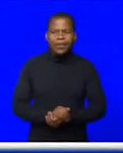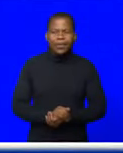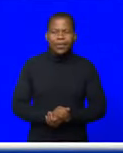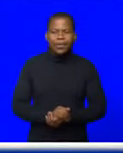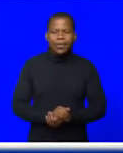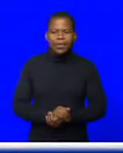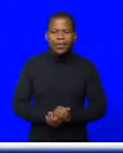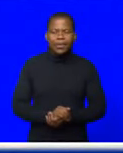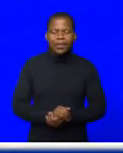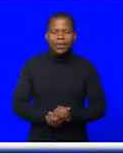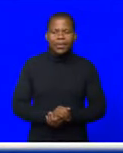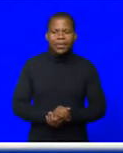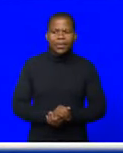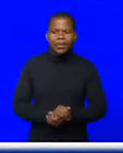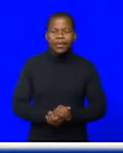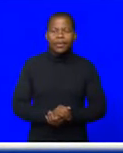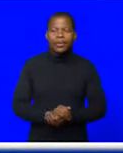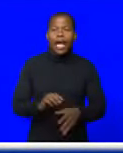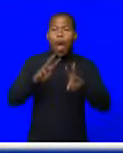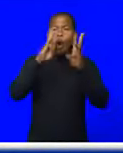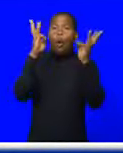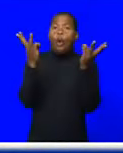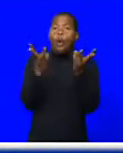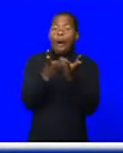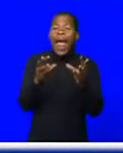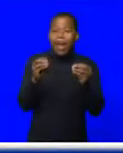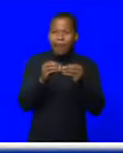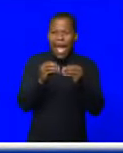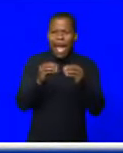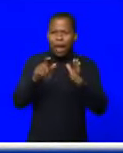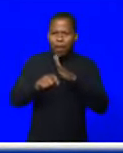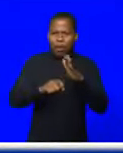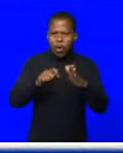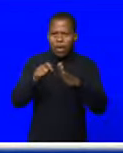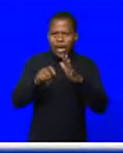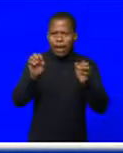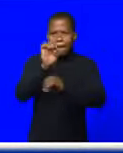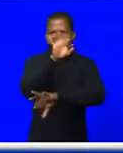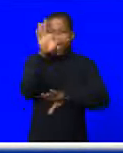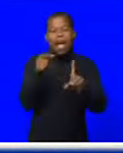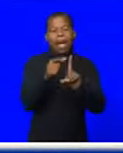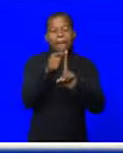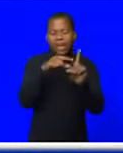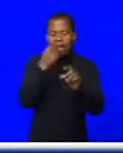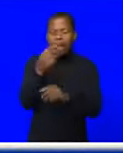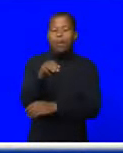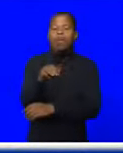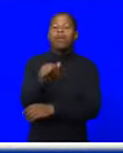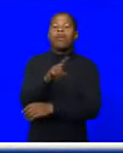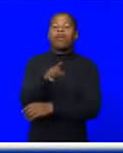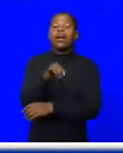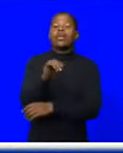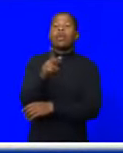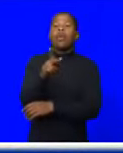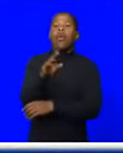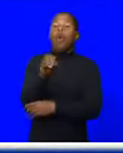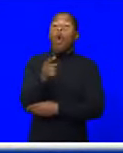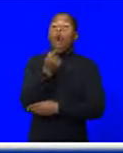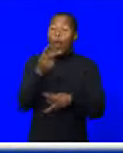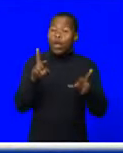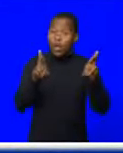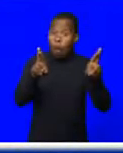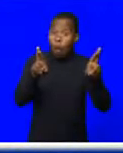ukuthi uhamba even longe. Lokhuluma lemhlabi World Bank Project nokulindo mazibuko uthi wethemba ukuthi leti